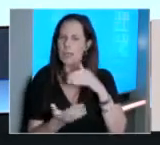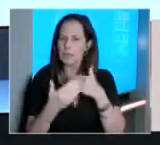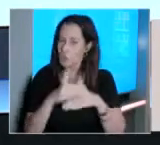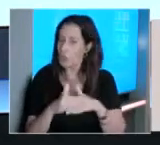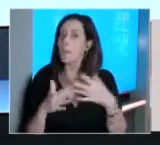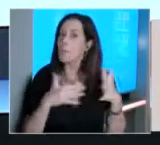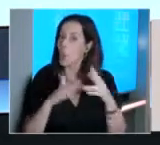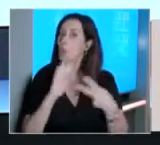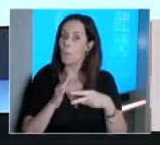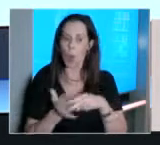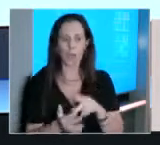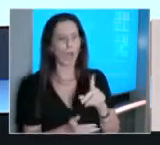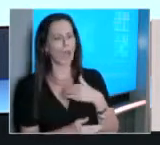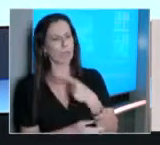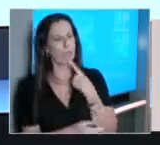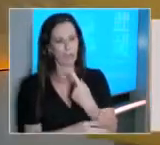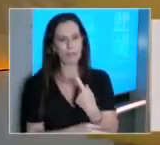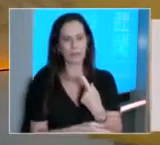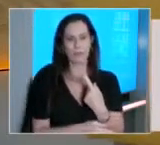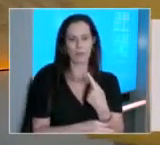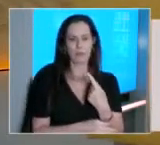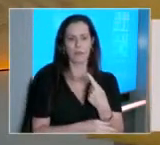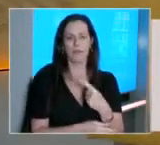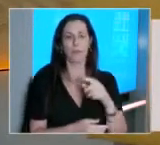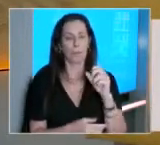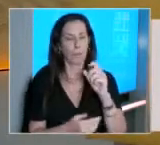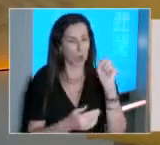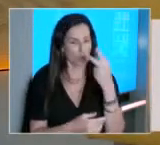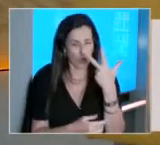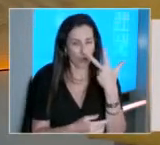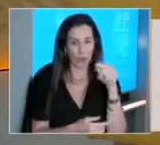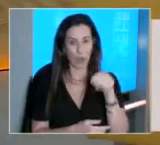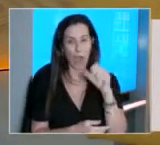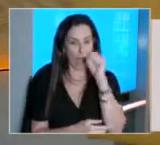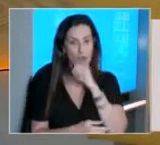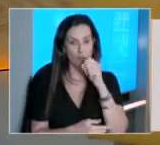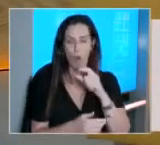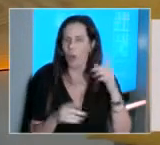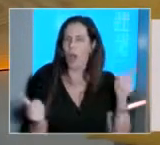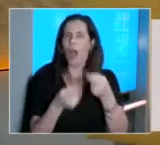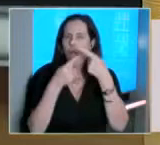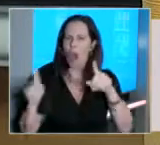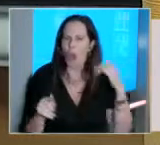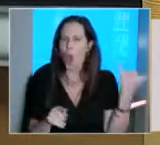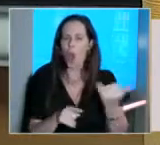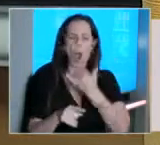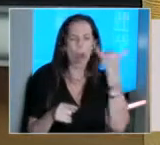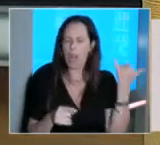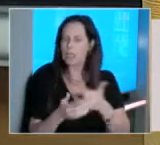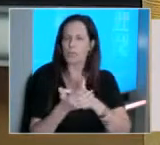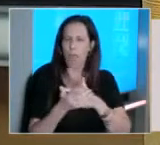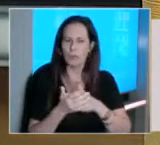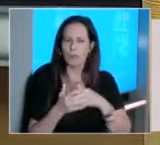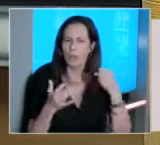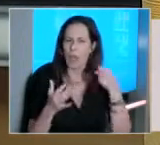ביקורת פוליטית. אז אני קודם כל אגיד, בשלושה שבועות שבהם השיר התנגן בלי הפסקה בין פסטיבל הזמר